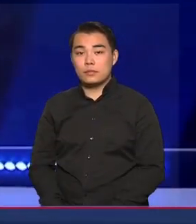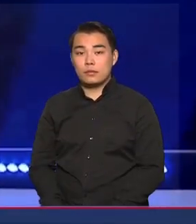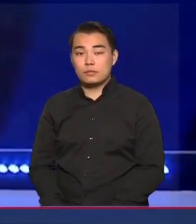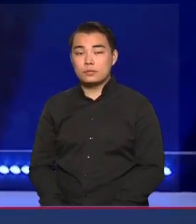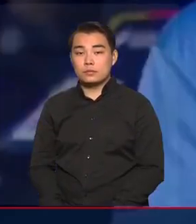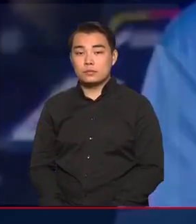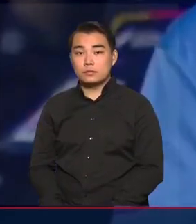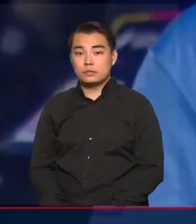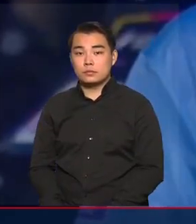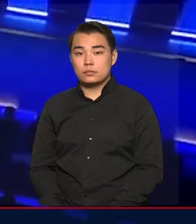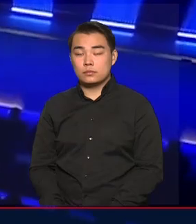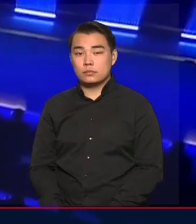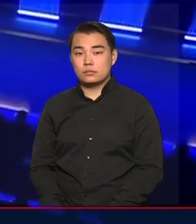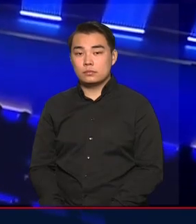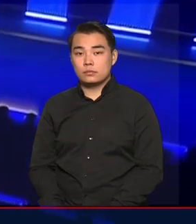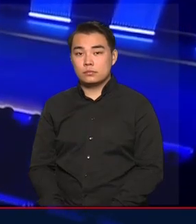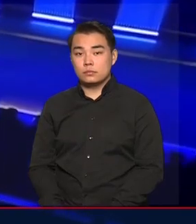Қазақстан! Қазақстан!